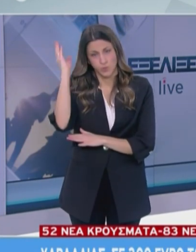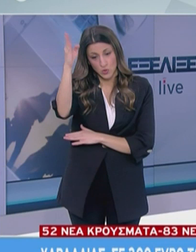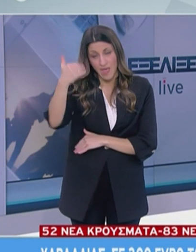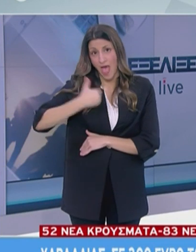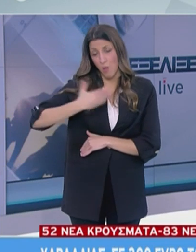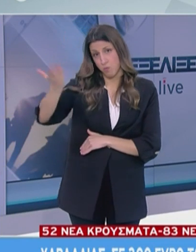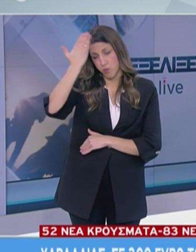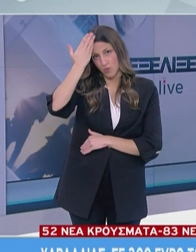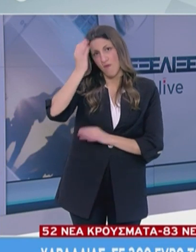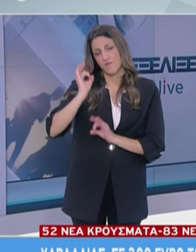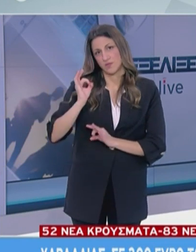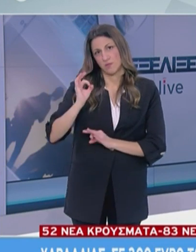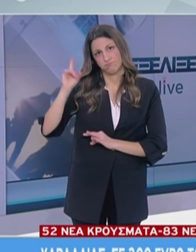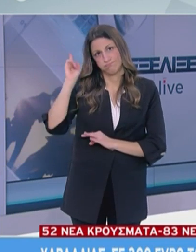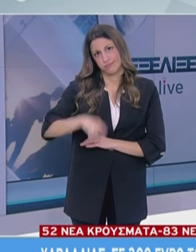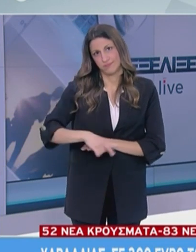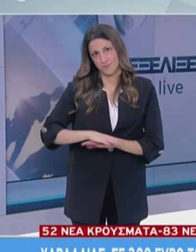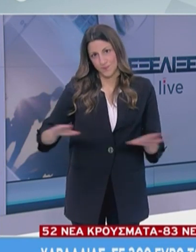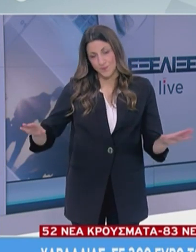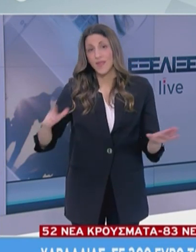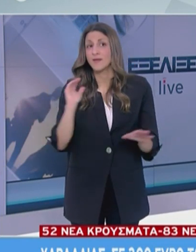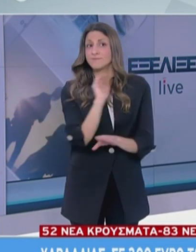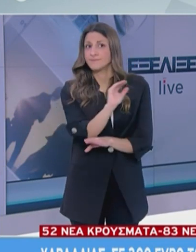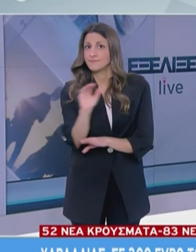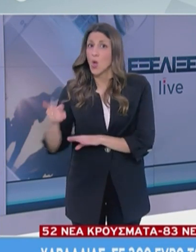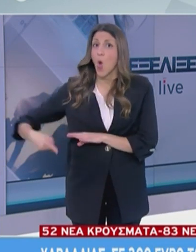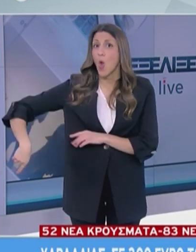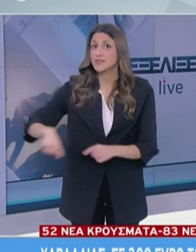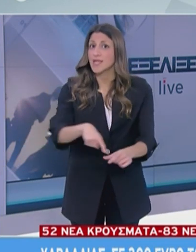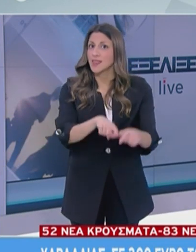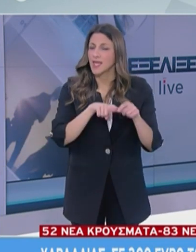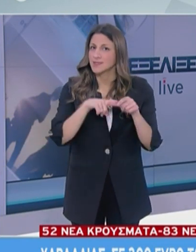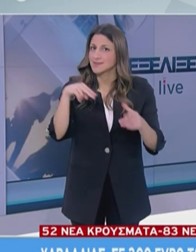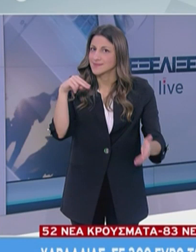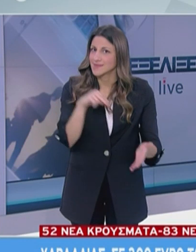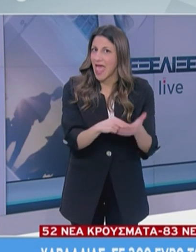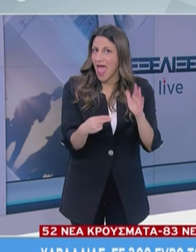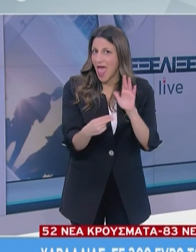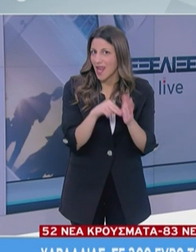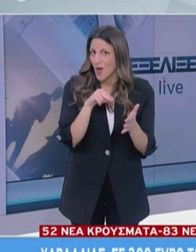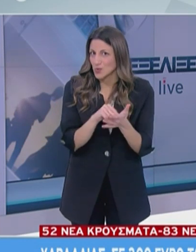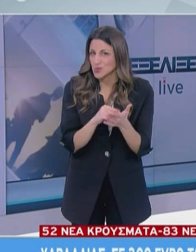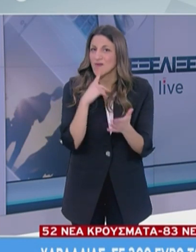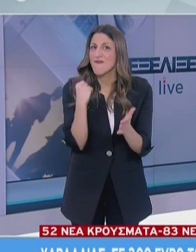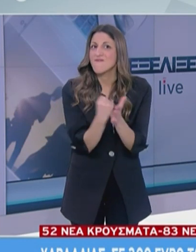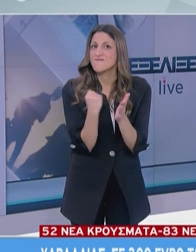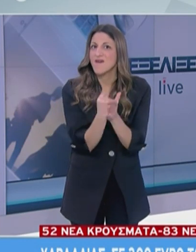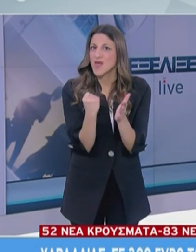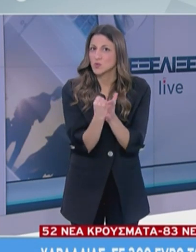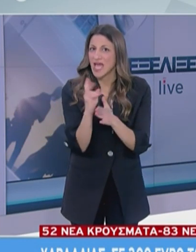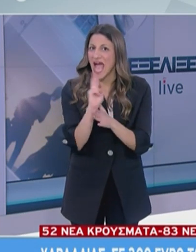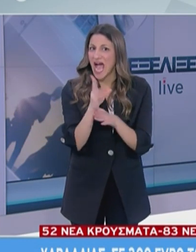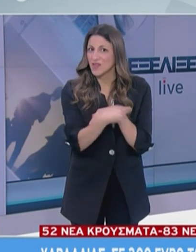οι προβλεπόμενες ποινικές διώξεις. Καλούμε όλες τις εταιρείες να ελέγξουν ξανά τις βεβαιώσεις τύπου Α και να αποσύρουν όσες έχουν